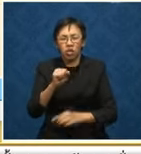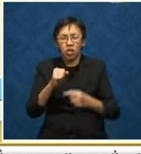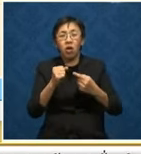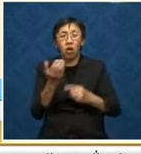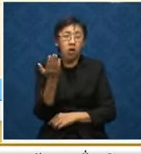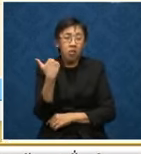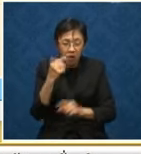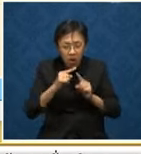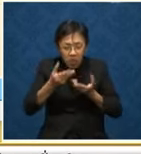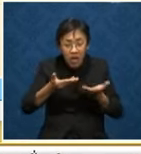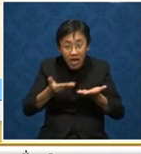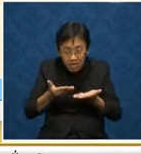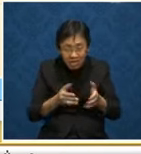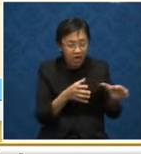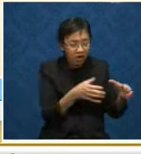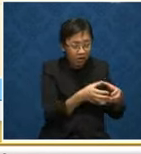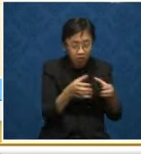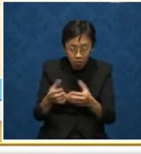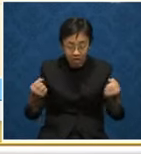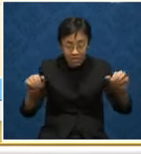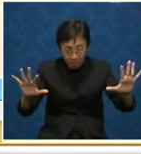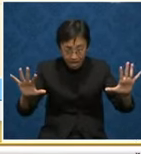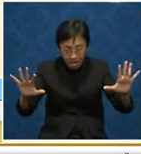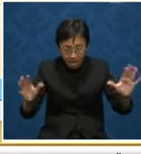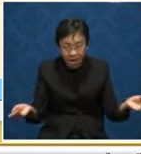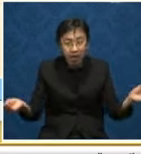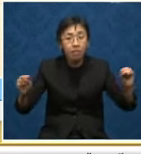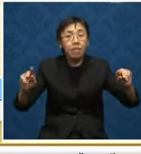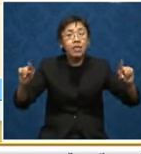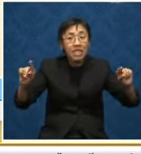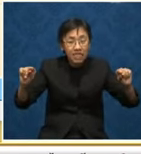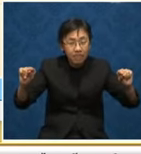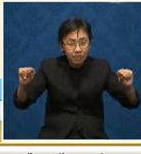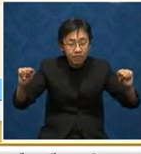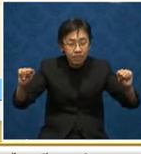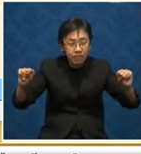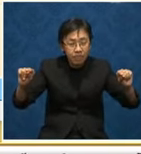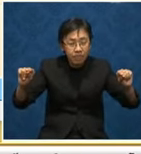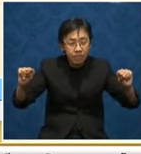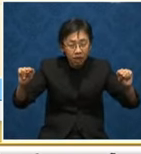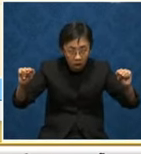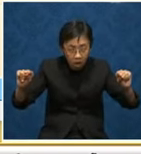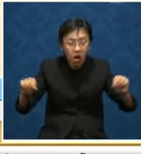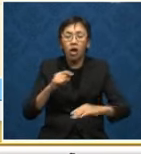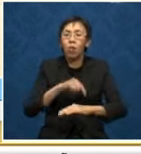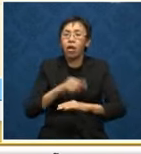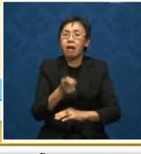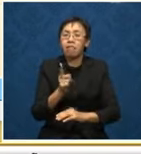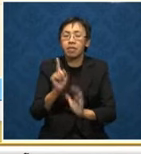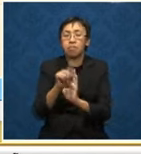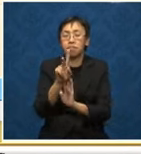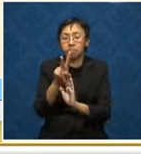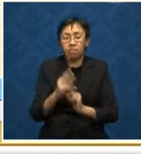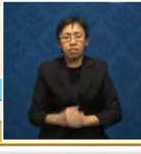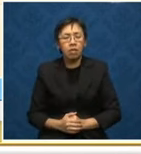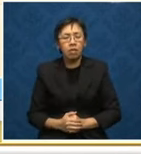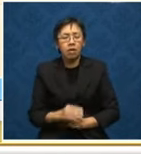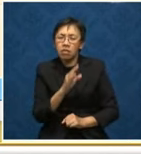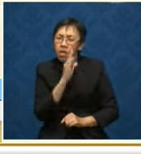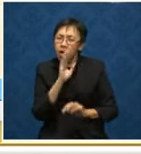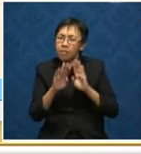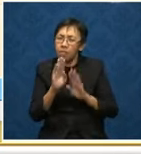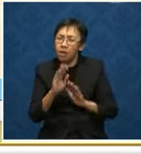ากการหารือฝ่ายละ15คนเป็นฝ่ายละ20คนเนี่ยในเวลา2นาทีถ้าเราเทียบกันแล้วนะครับผม